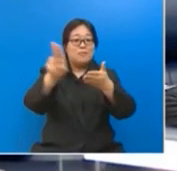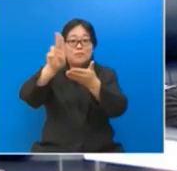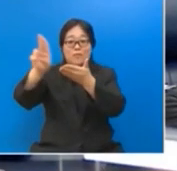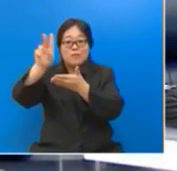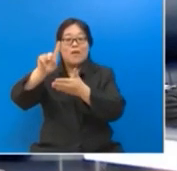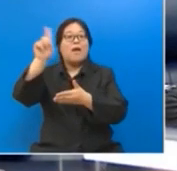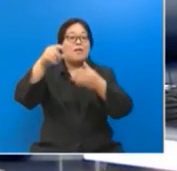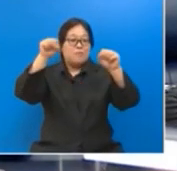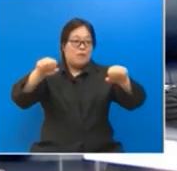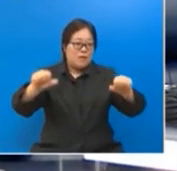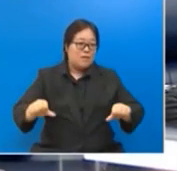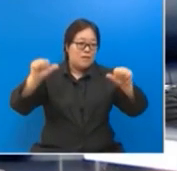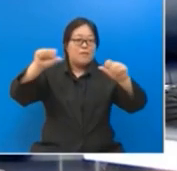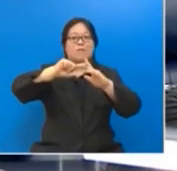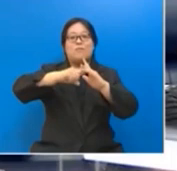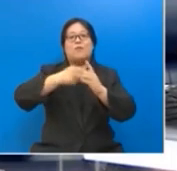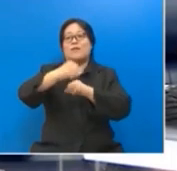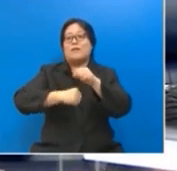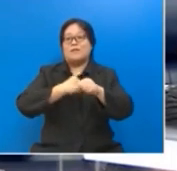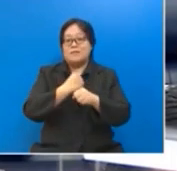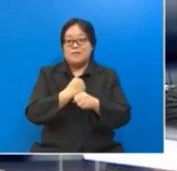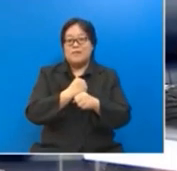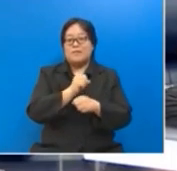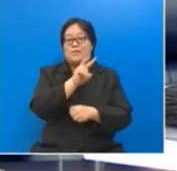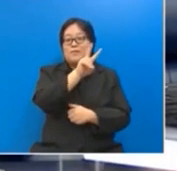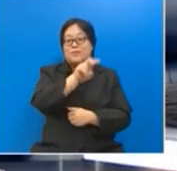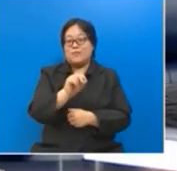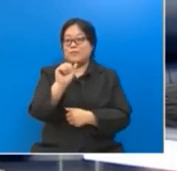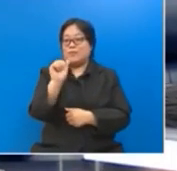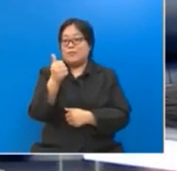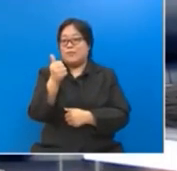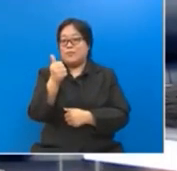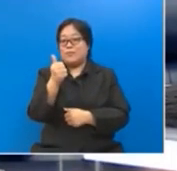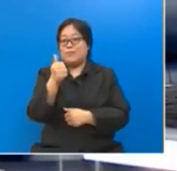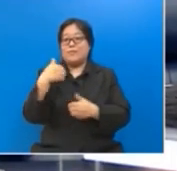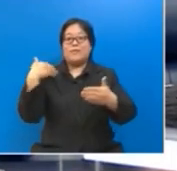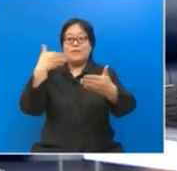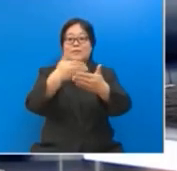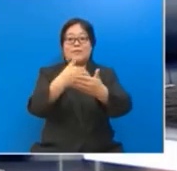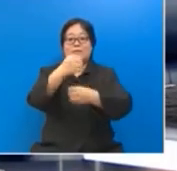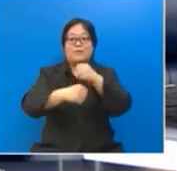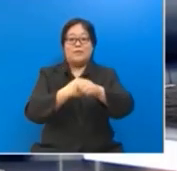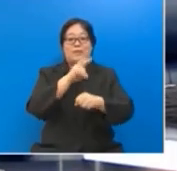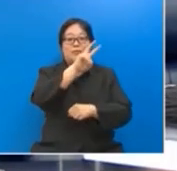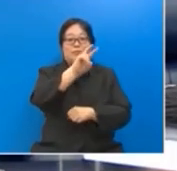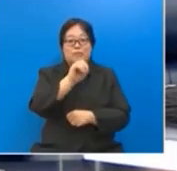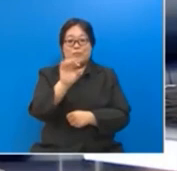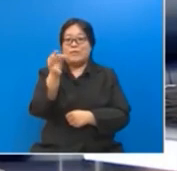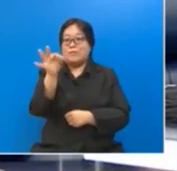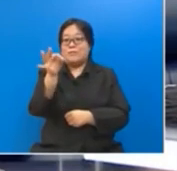dapat dikemaskini bermula daripada tahun 2010 hingga ke tahun